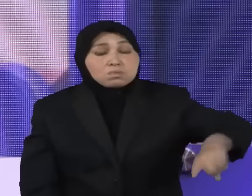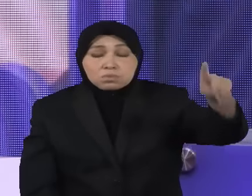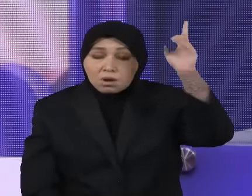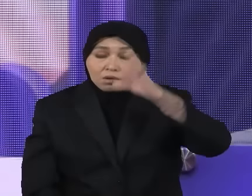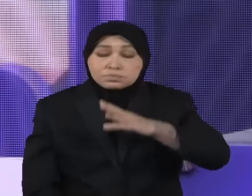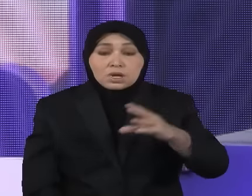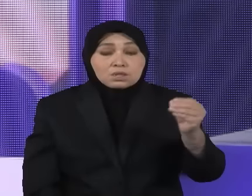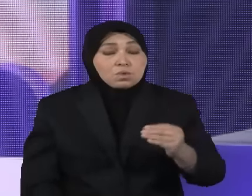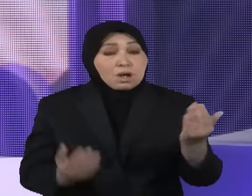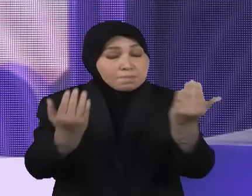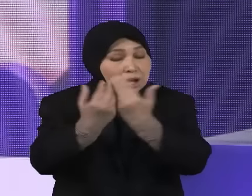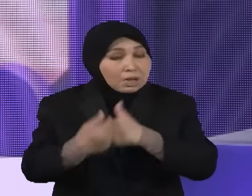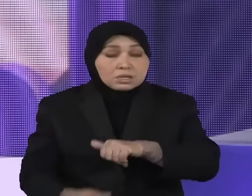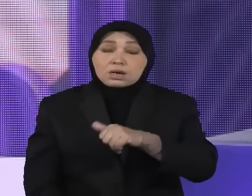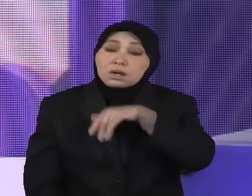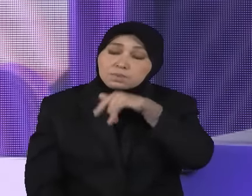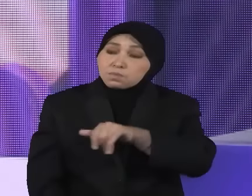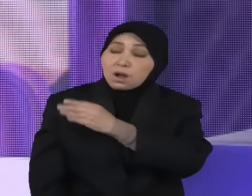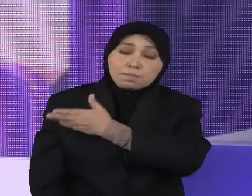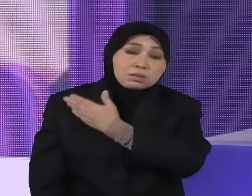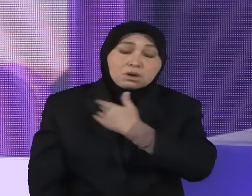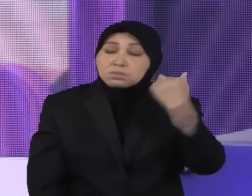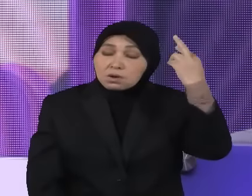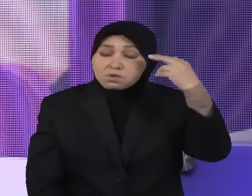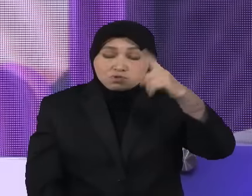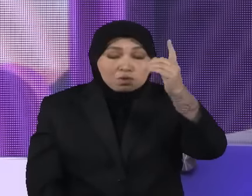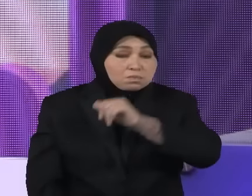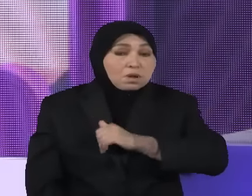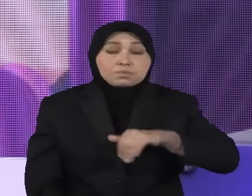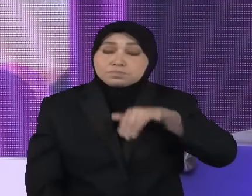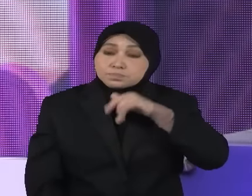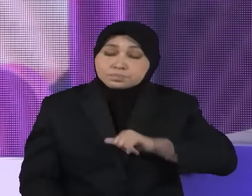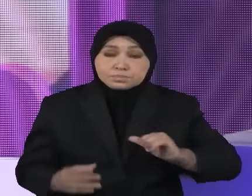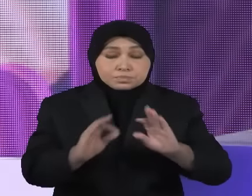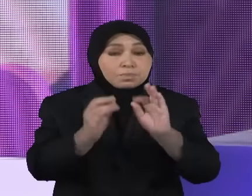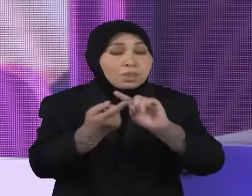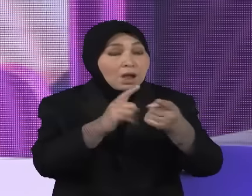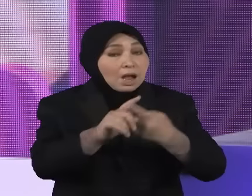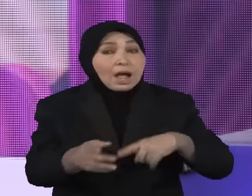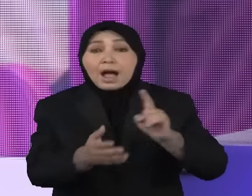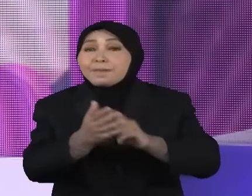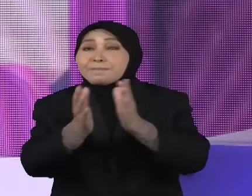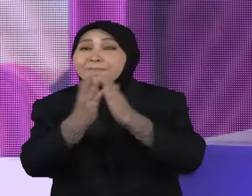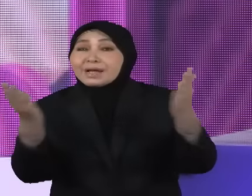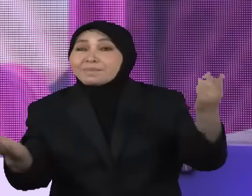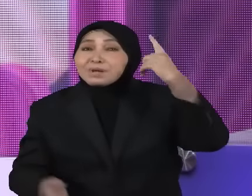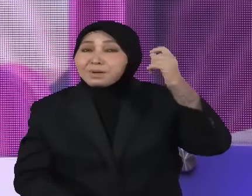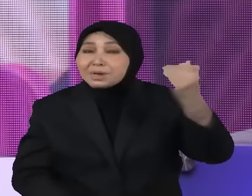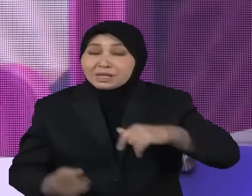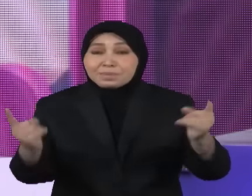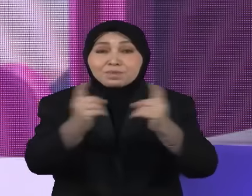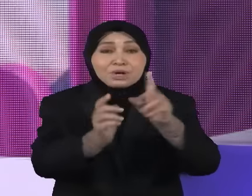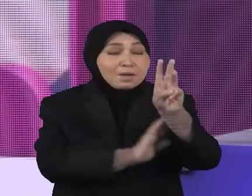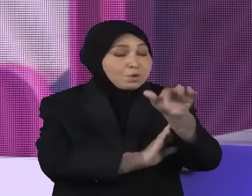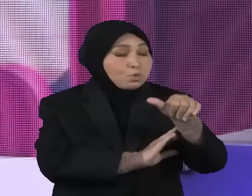Allahumma salli ala sayidina Muhammad wa ala alihi wa sahbihi ajma'in. Amma ba'du. Apa khabar tuan-tuan dan puan yang dirahmati Allah sekalian? Kita bertemu dalam My